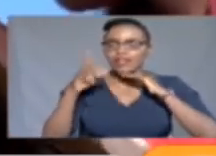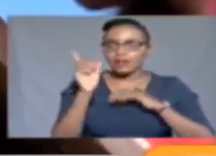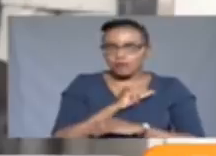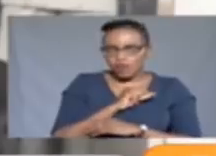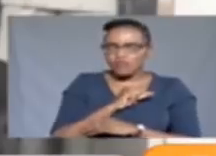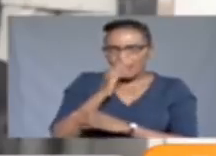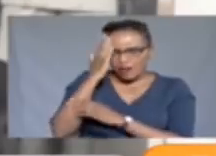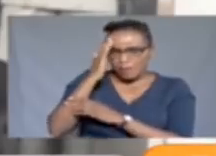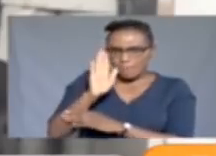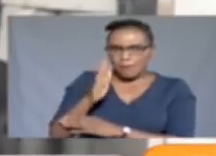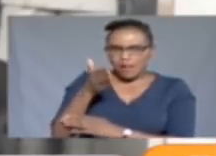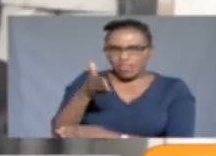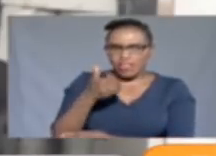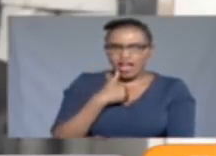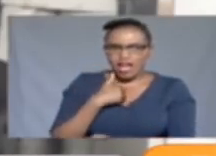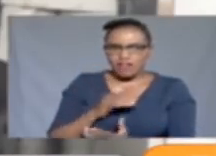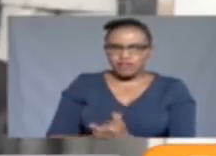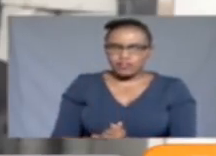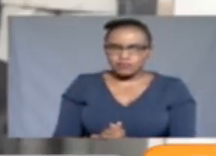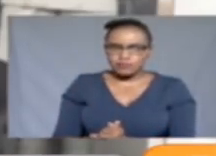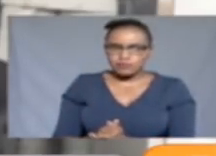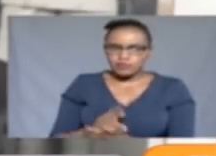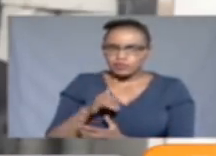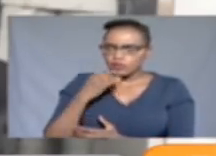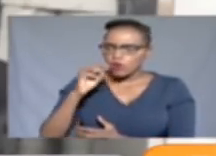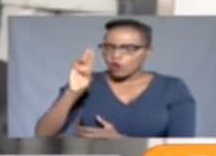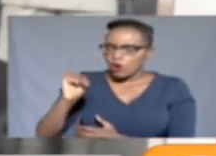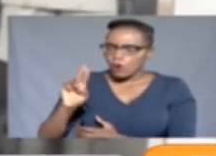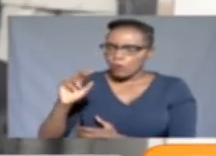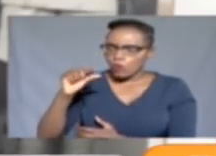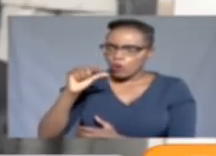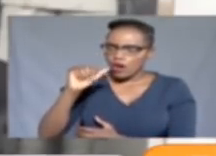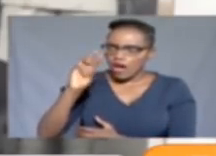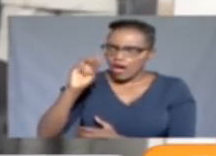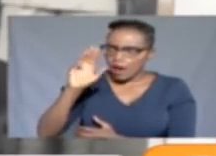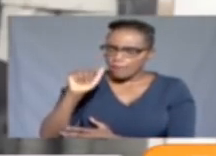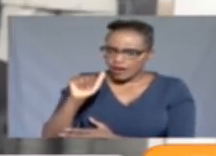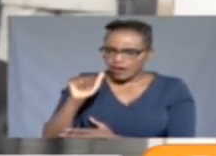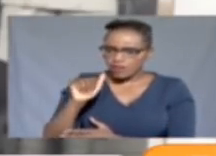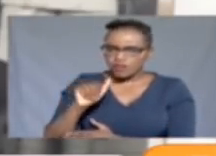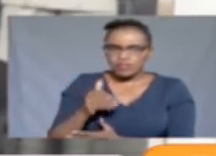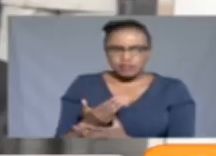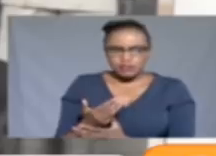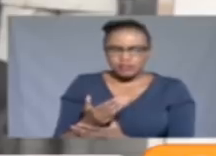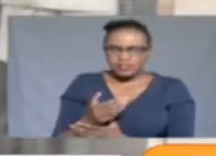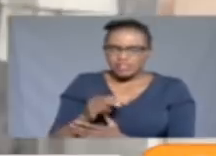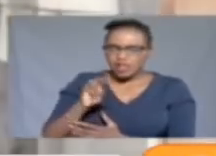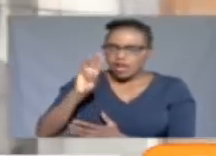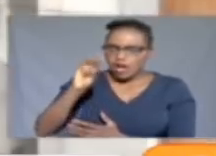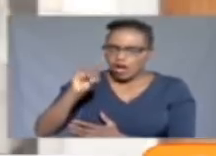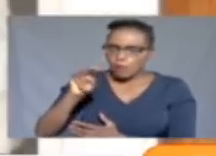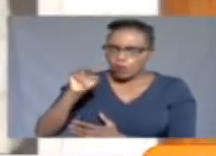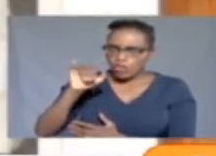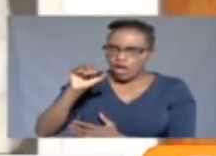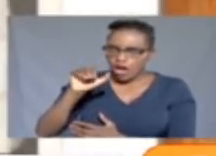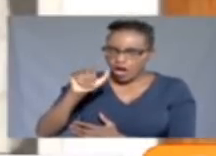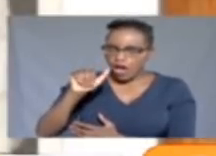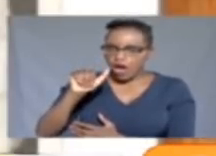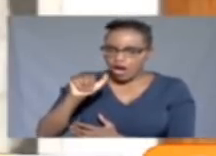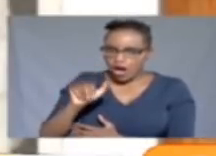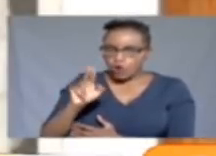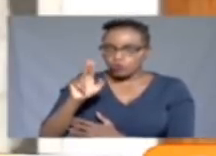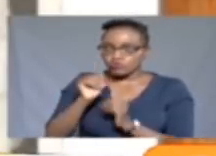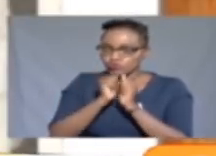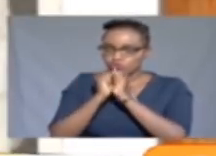kumbukumbu zao bado zipo. Hiyo ni mugamba. Naita mumu mwana mwenyao. Ilikuwa ba